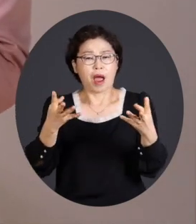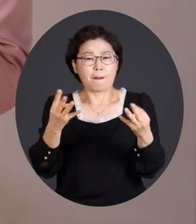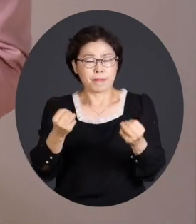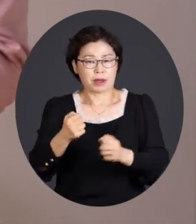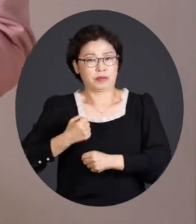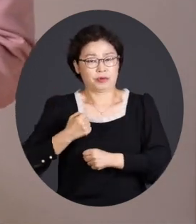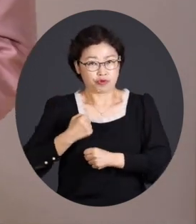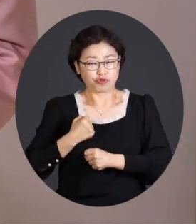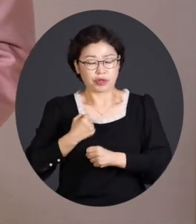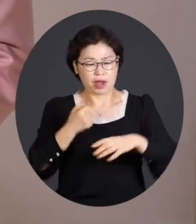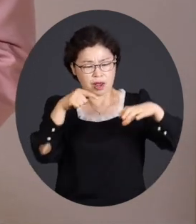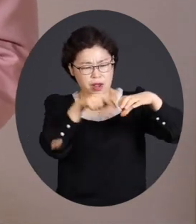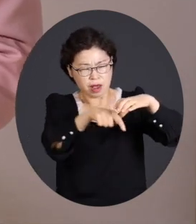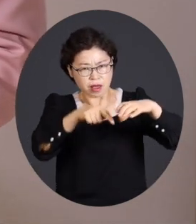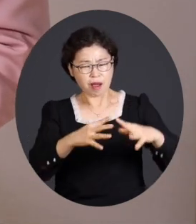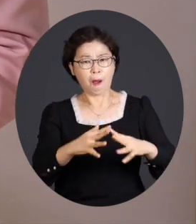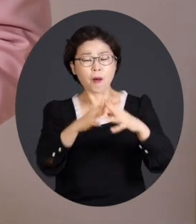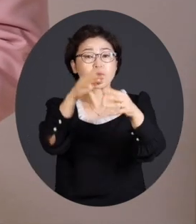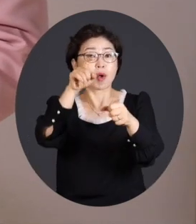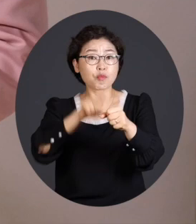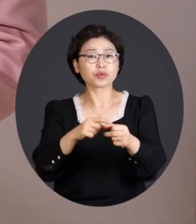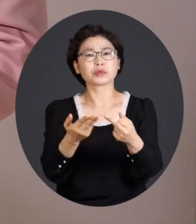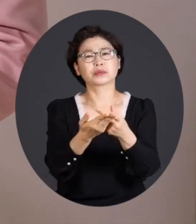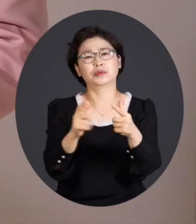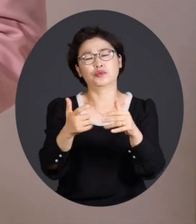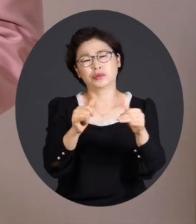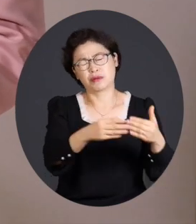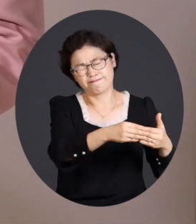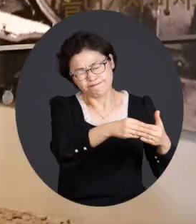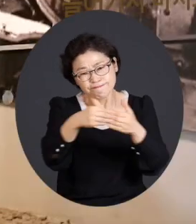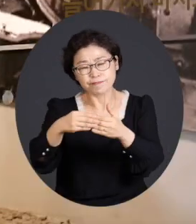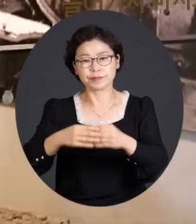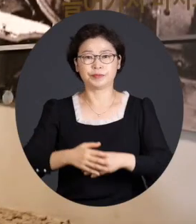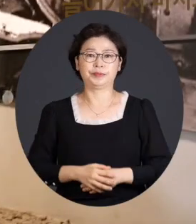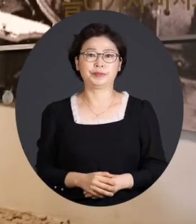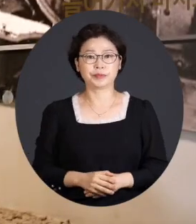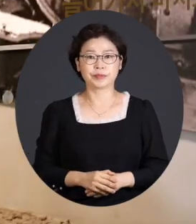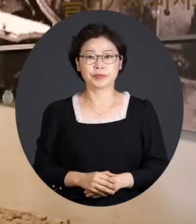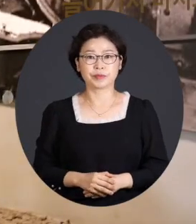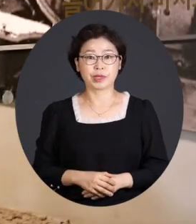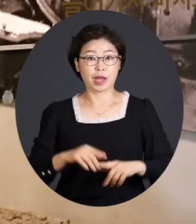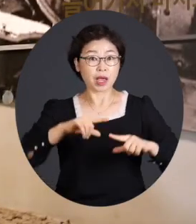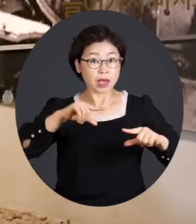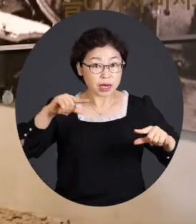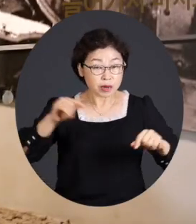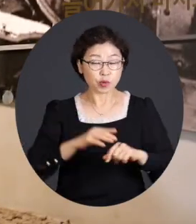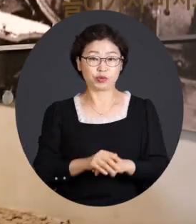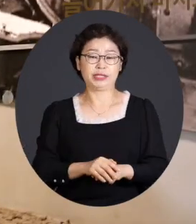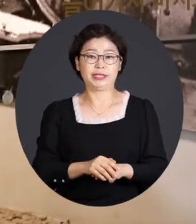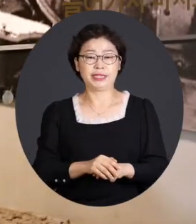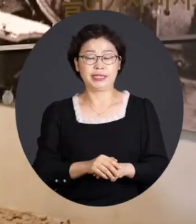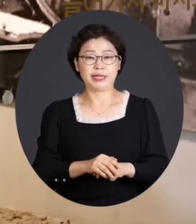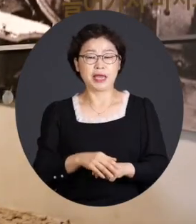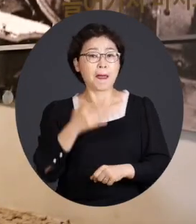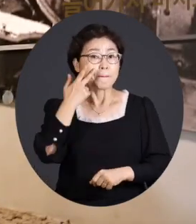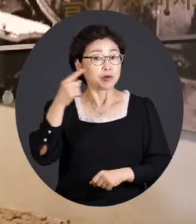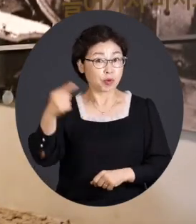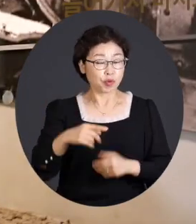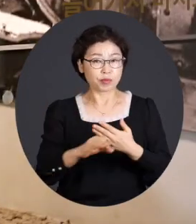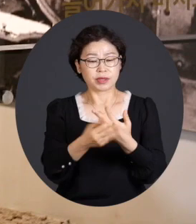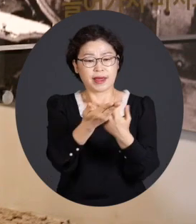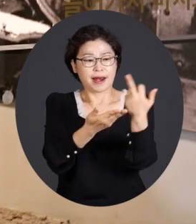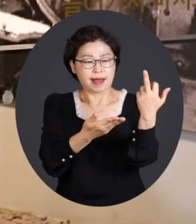경도와 지하 진지대를 건설하기 위해 제주민들을 동원합니다. 일본군은요, 이 미군이 상륙하면